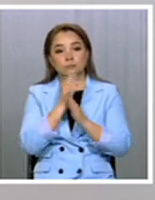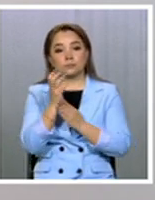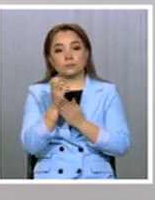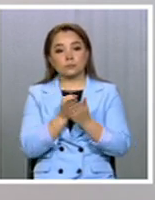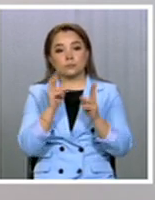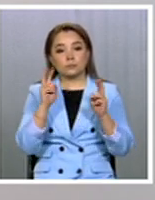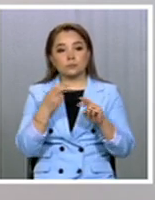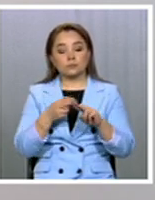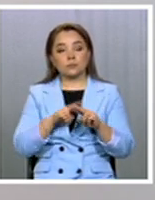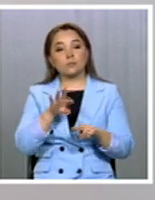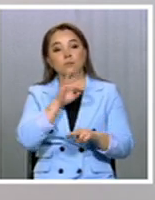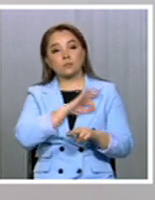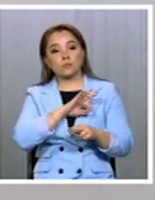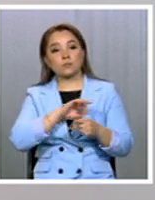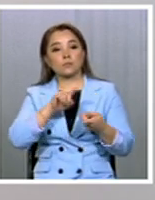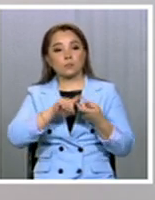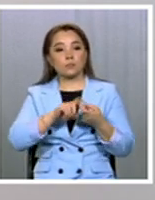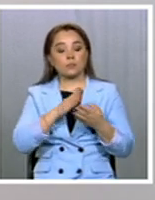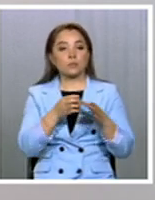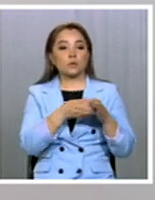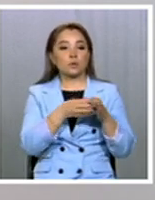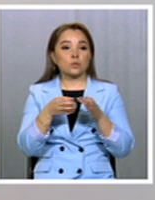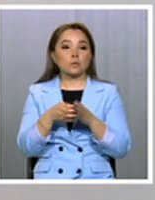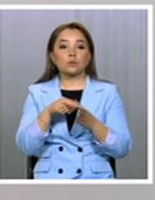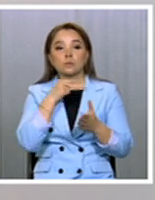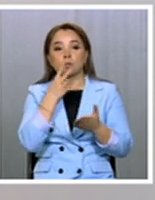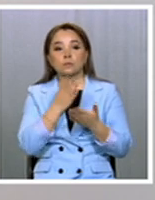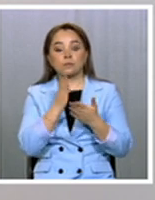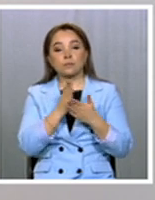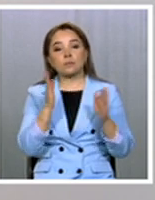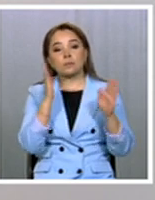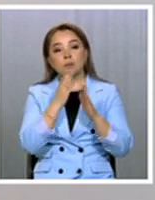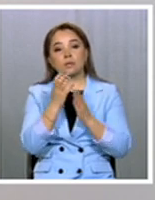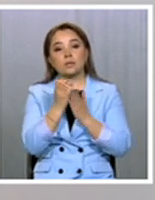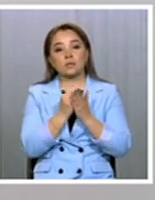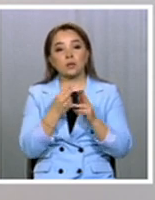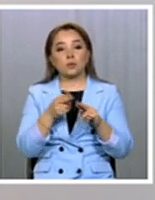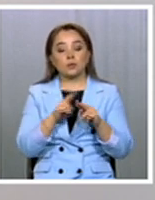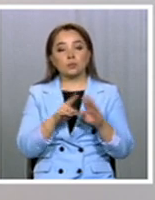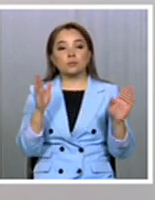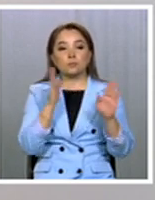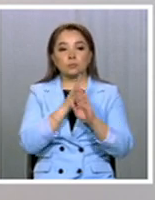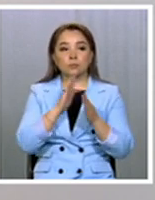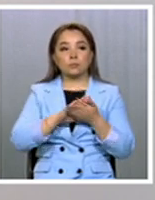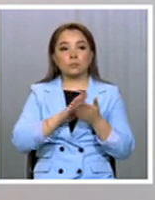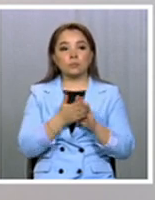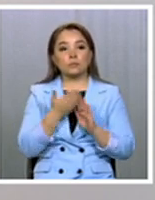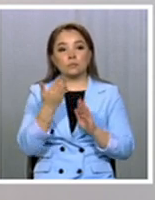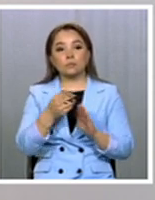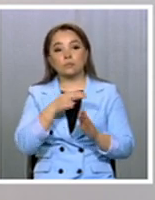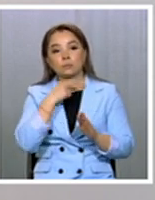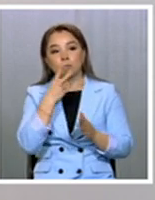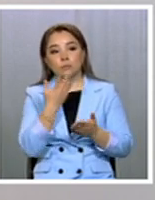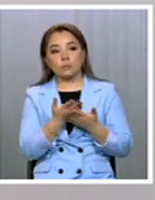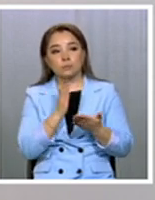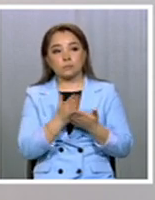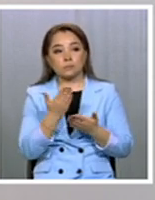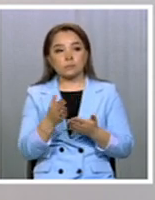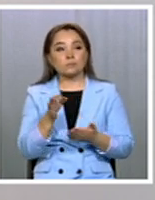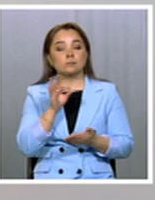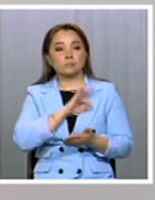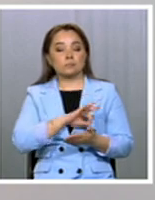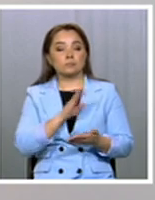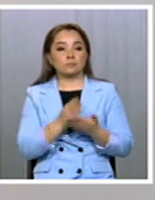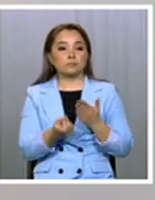ресурстарының пайдалану бойынша жіктеп көрейік. Табиғат ресурстары экологиялық жағдайына қарай, пайда